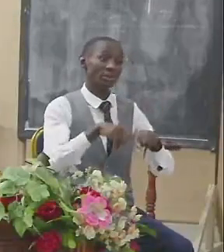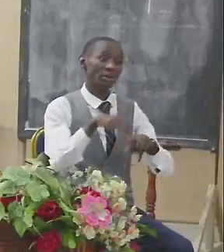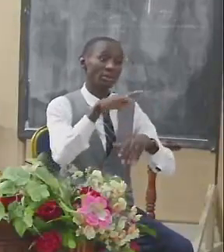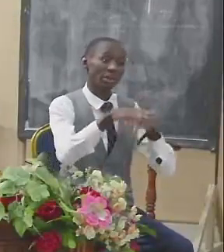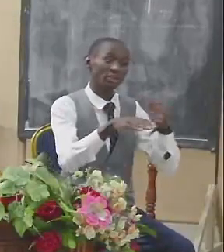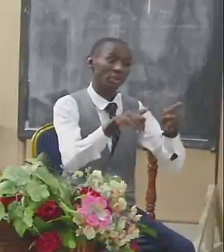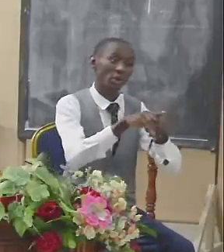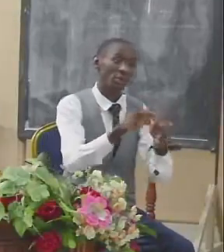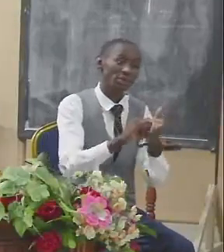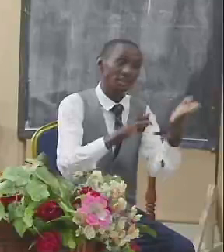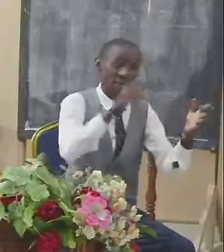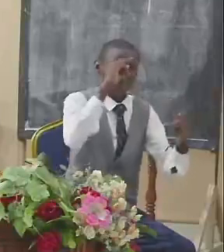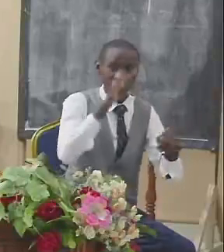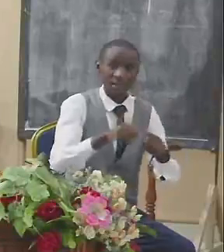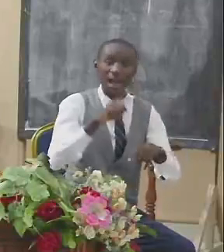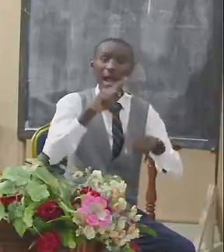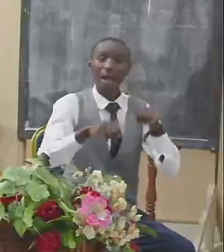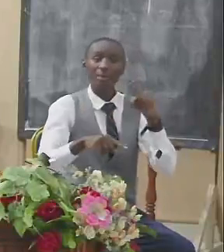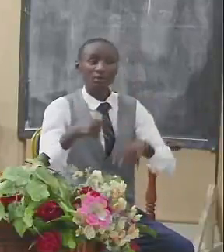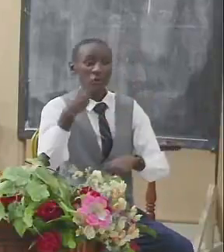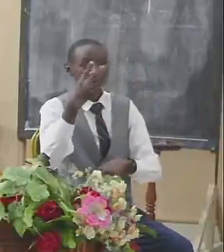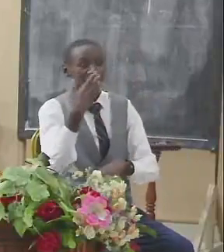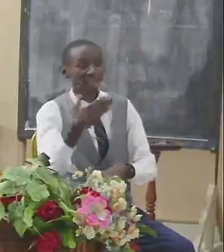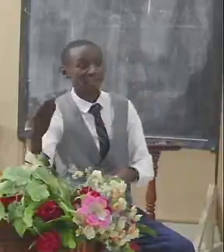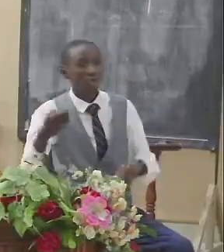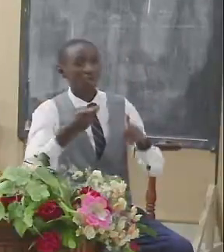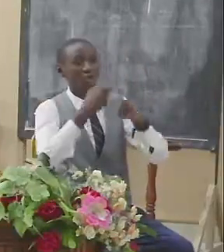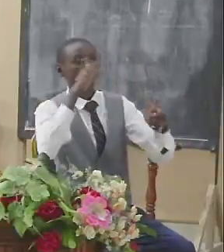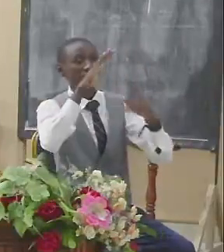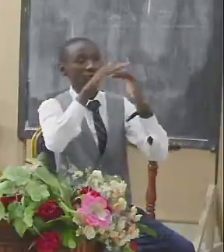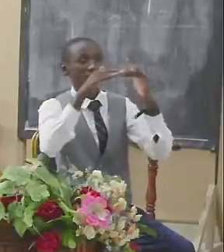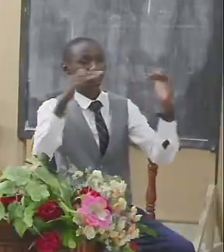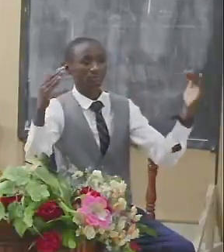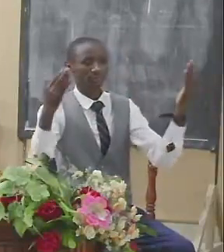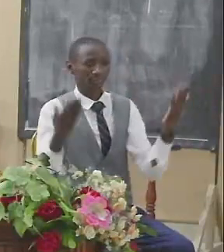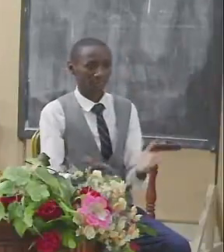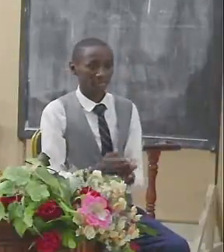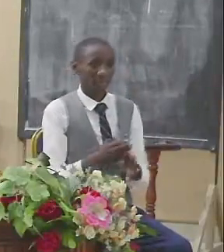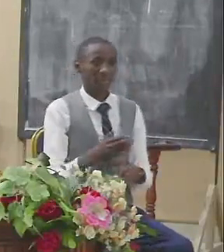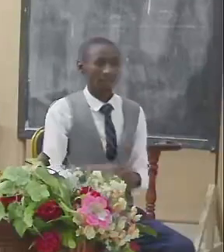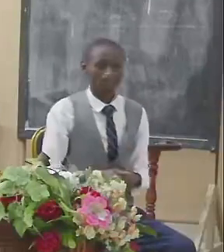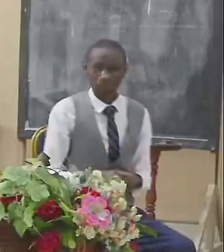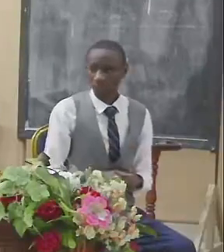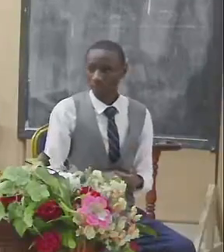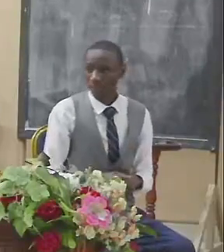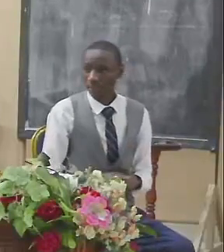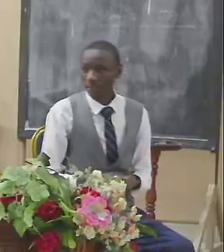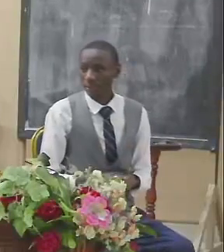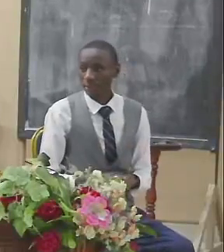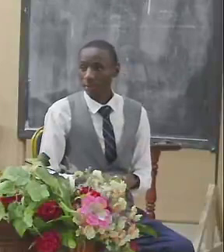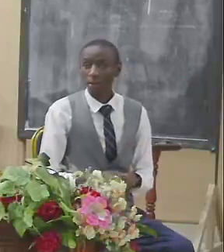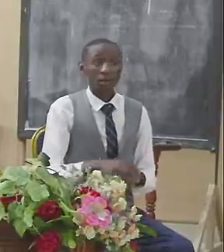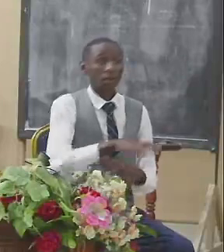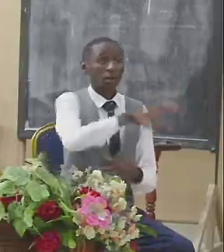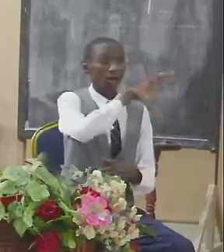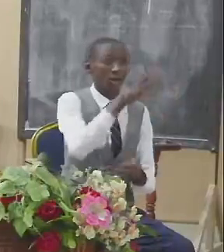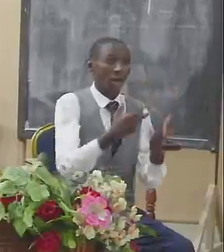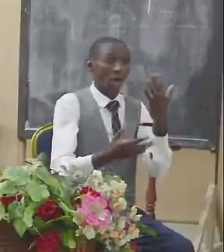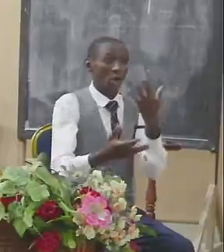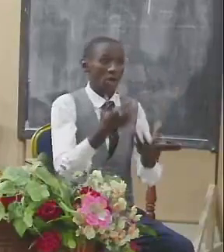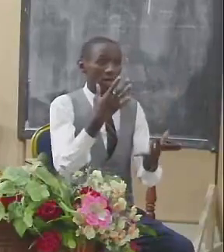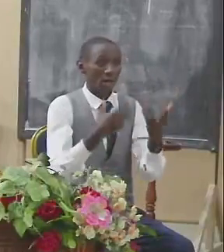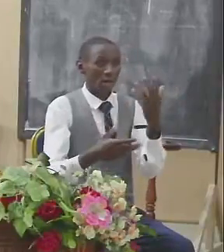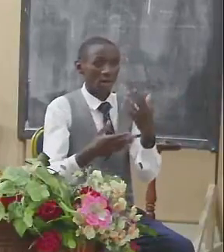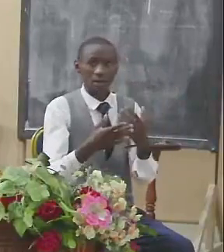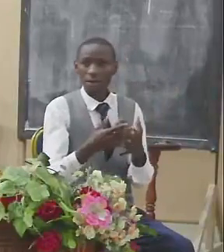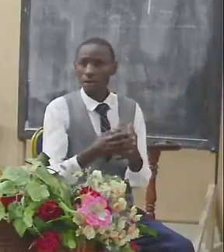Hauwezi kutembea vile. Tu ne verras rien de la part de Dieu. Ne peut pas venir. La colombe. Nguzo ya moto. La